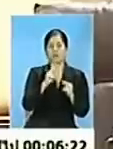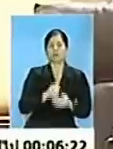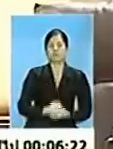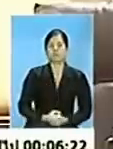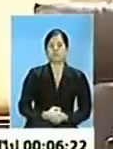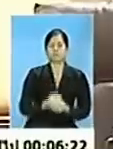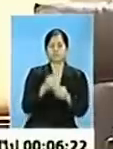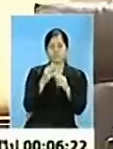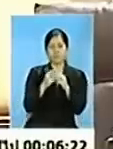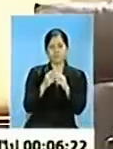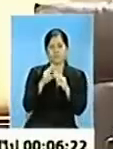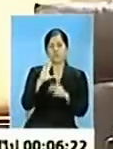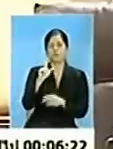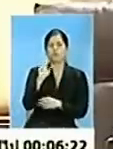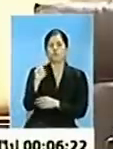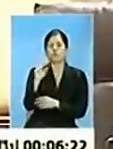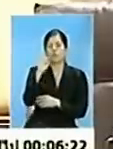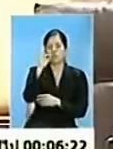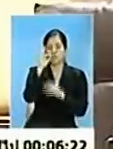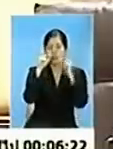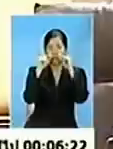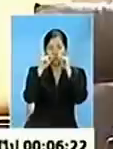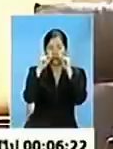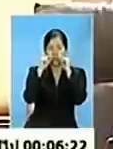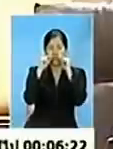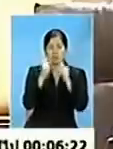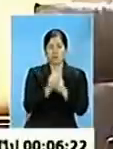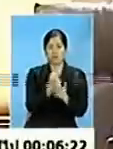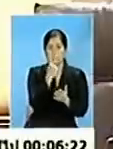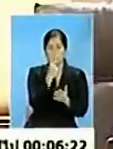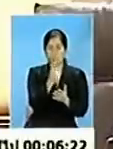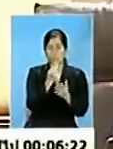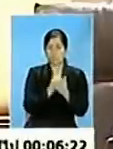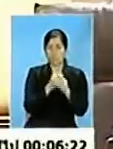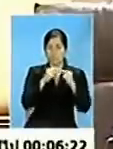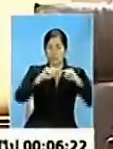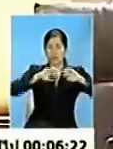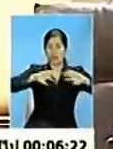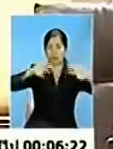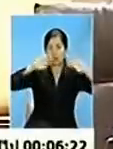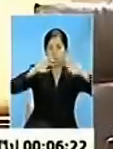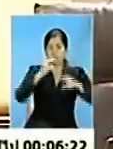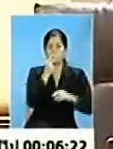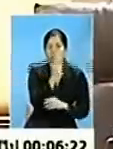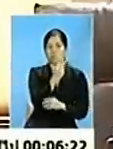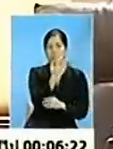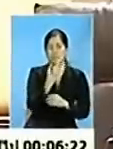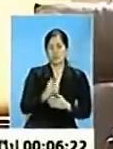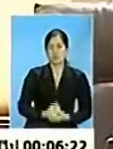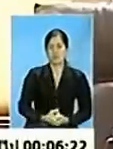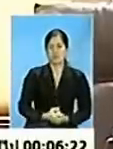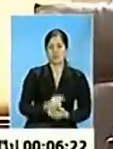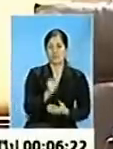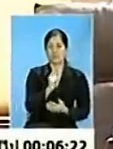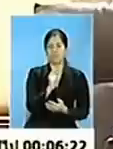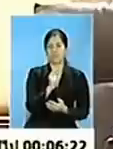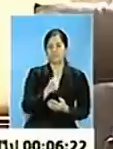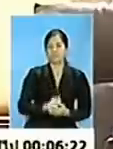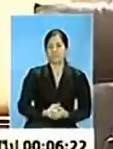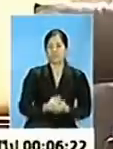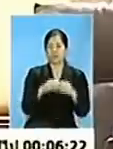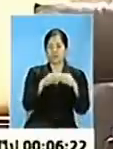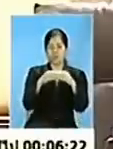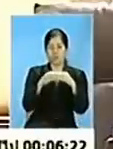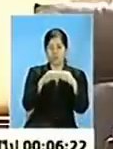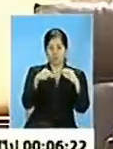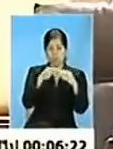คุณชูวิทย์อาจจะไม่ได้ติดตามสถานการณ์รัฐบาลชุดนี้มัวไปตามเรื่องบ่อนการพนันโสเภณี